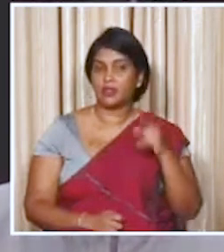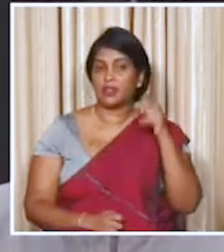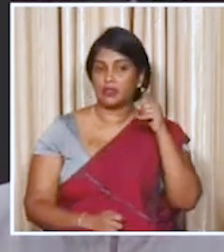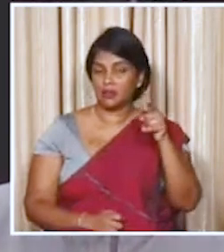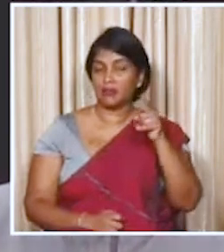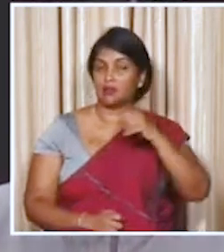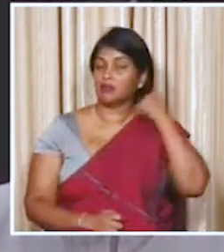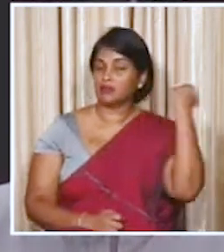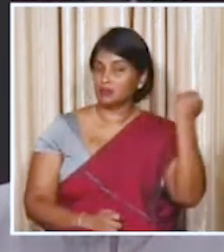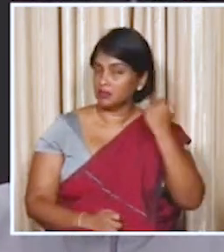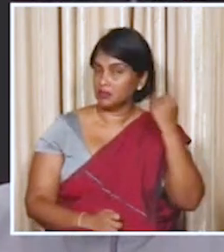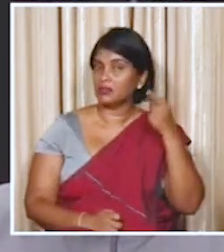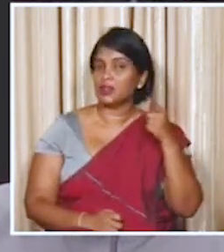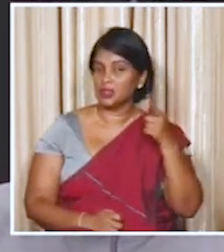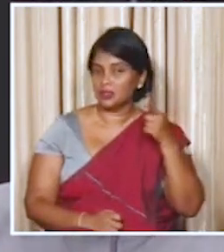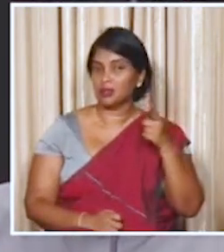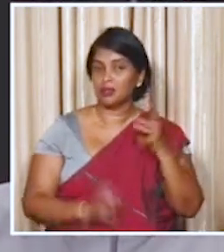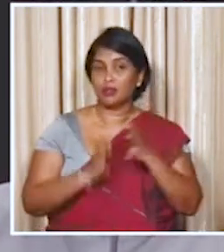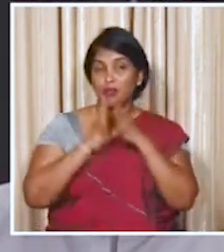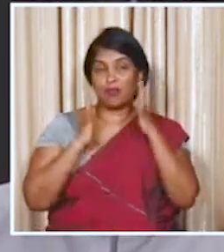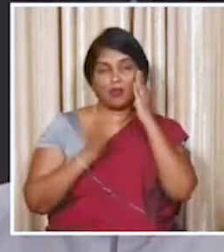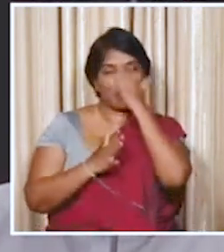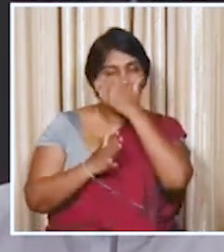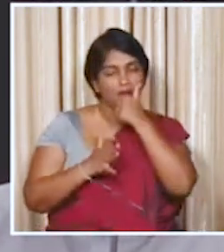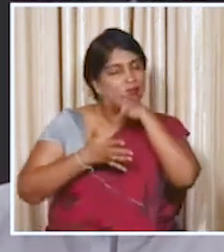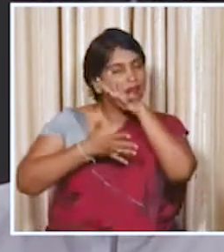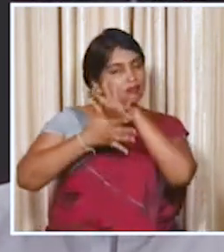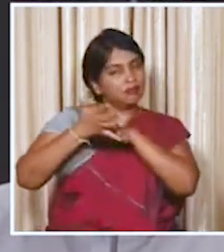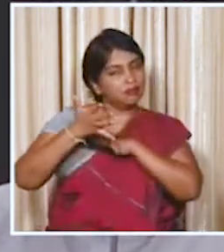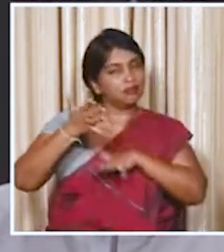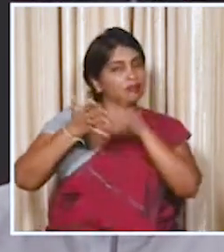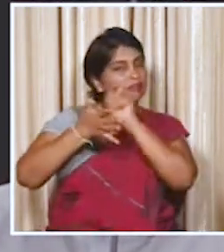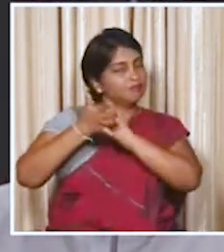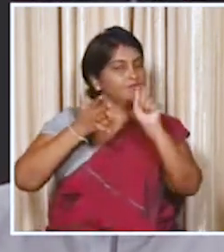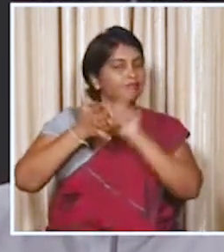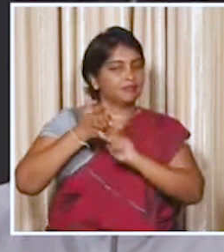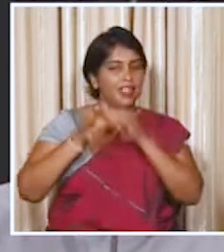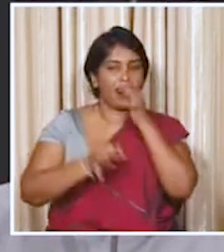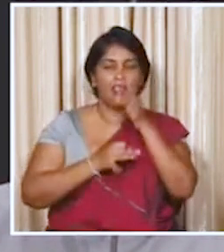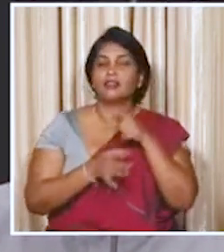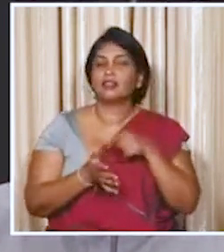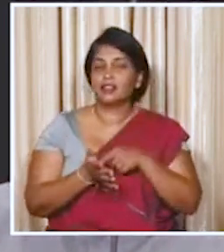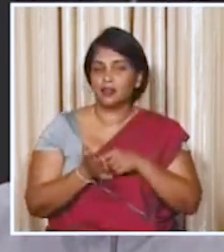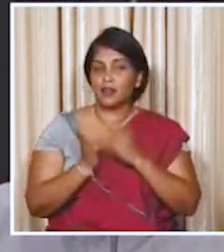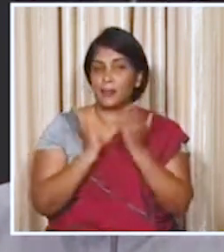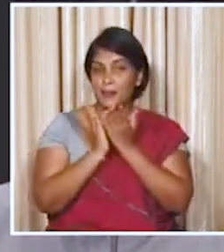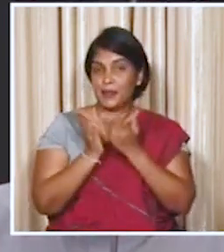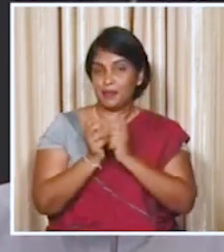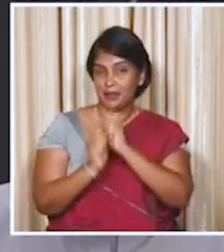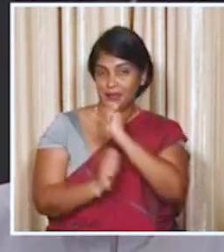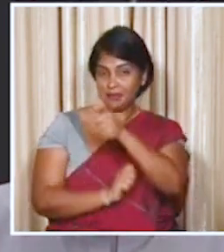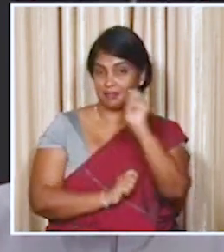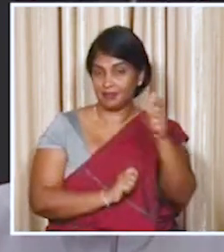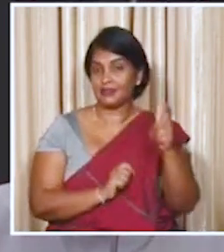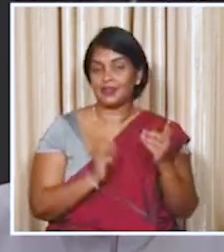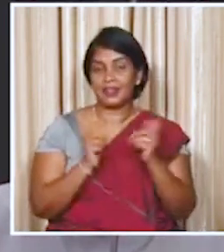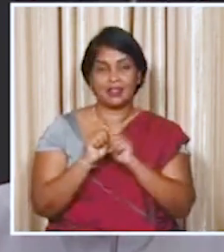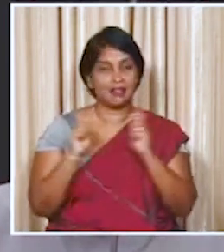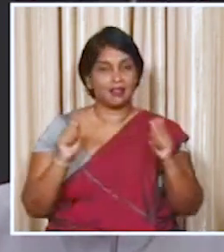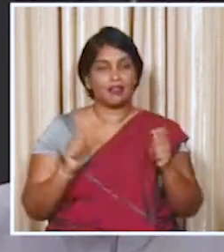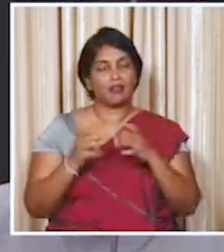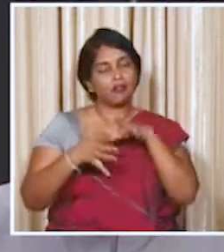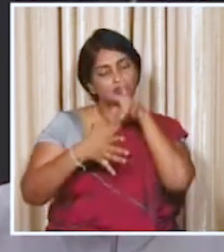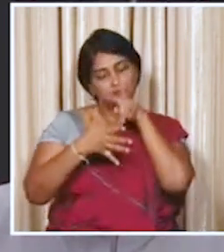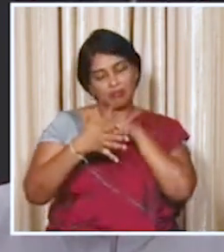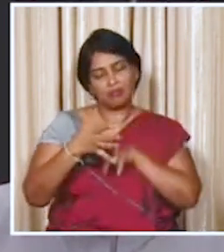ඔබතුමියගේ කතාවේ ඔබතුමිය බොහොම ලස්සනට ලියලා තිනවා ඒ කතාව. ඔබතුමිය හෑන්ඩ්බිල් එකේ කාන්තාවක් කොලේ